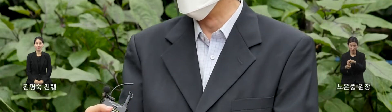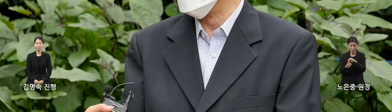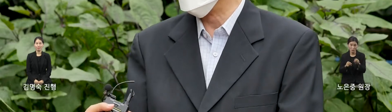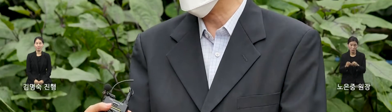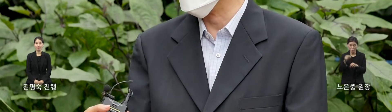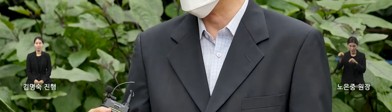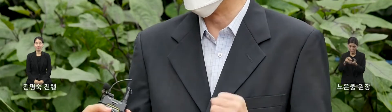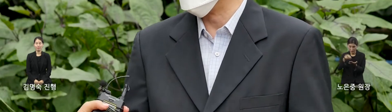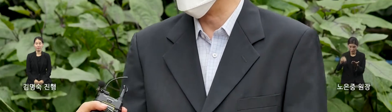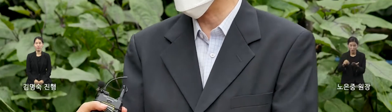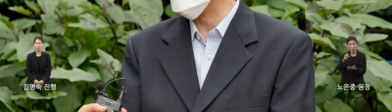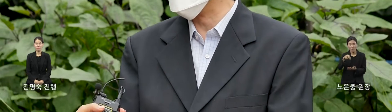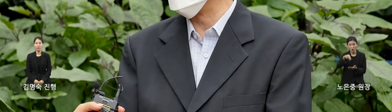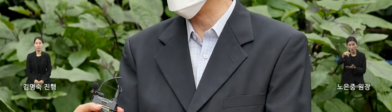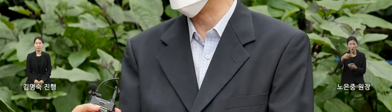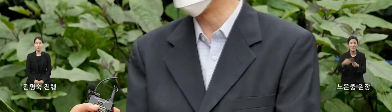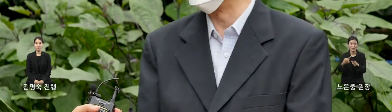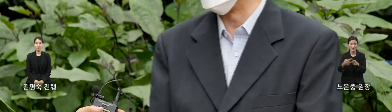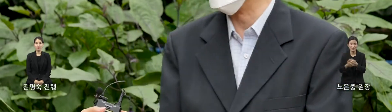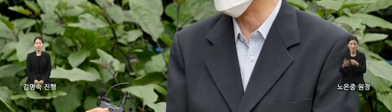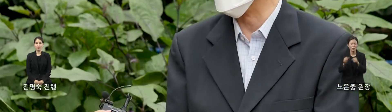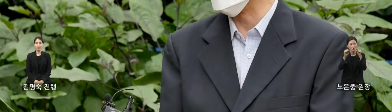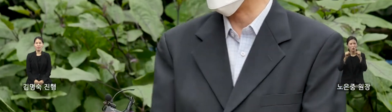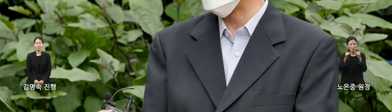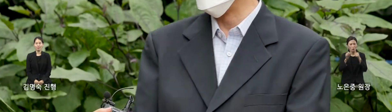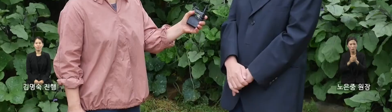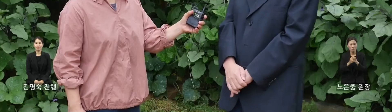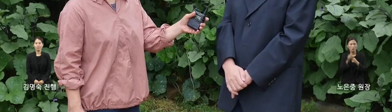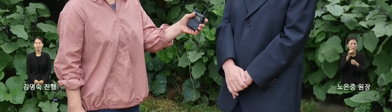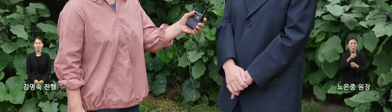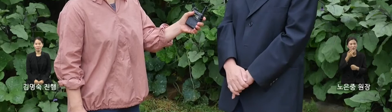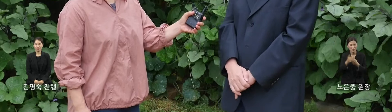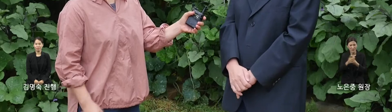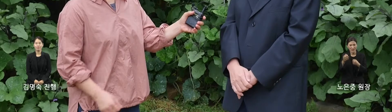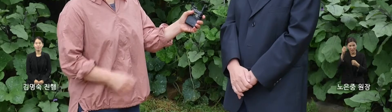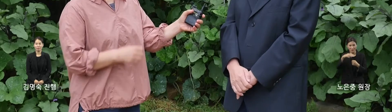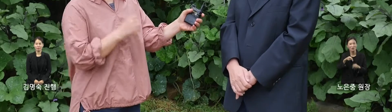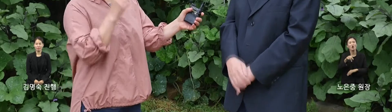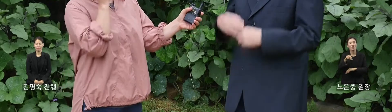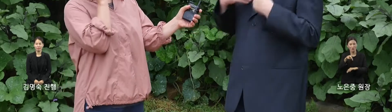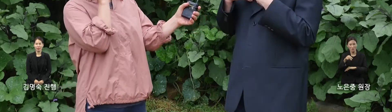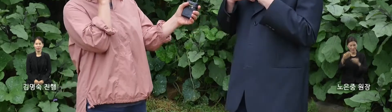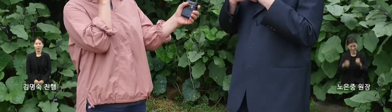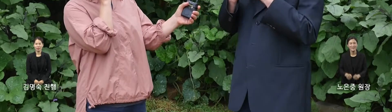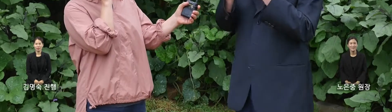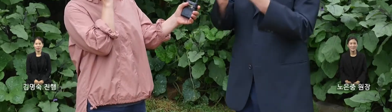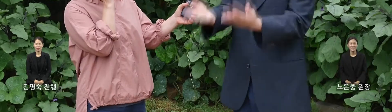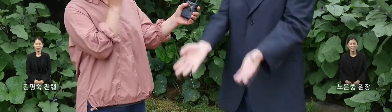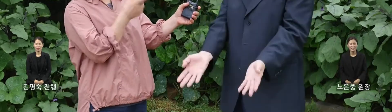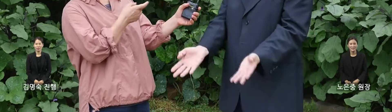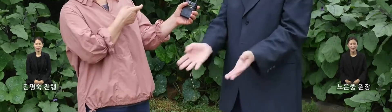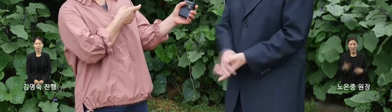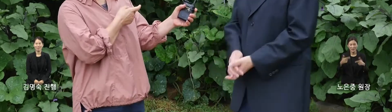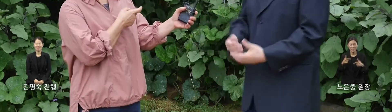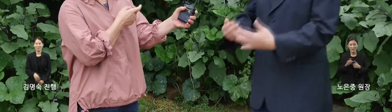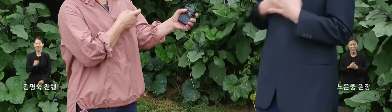내서 싫어하는 운동을 막 그렇죠. 따로 이렇게 해서 할 수는 없고요. 저는 그래서 그런 방법으로 저는 운동을 항상 해야 되는 말이